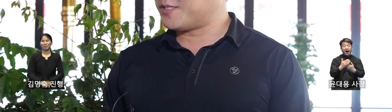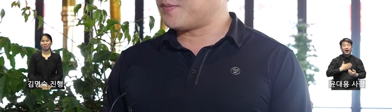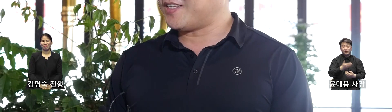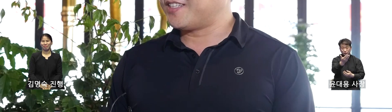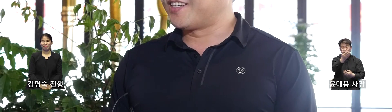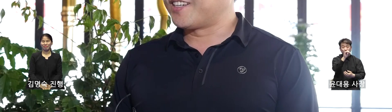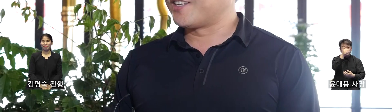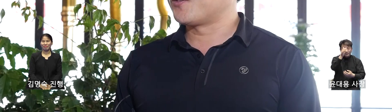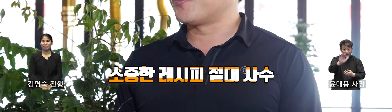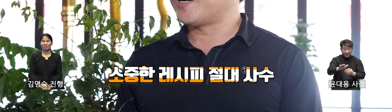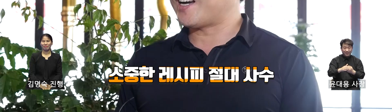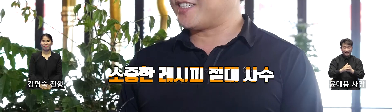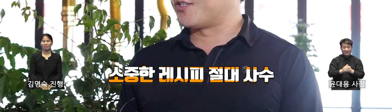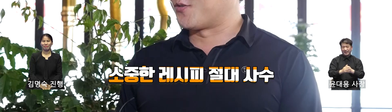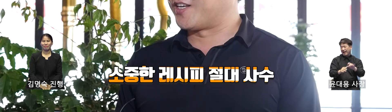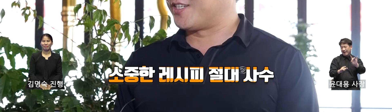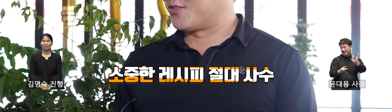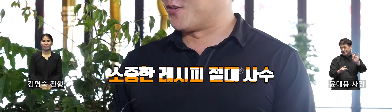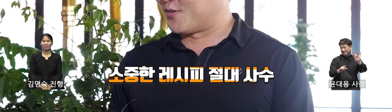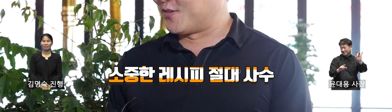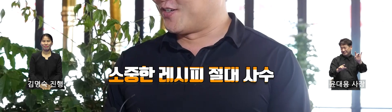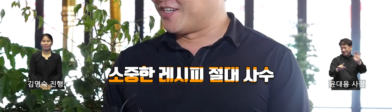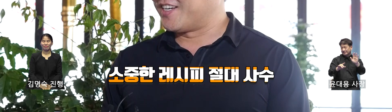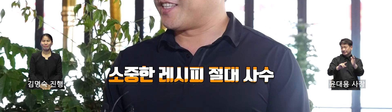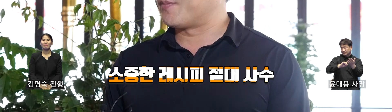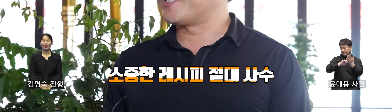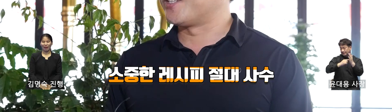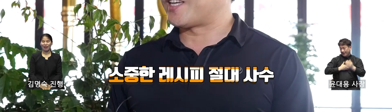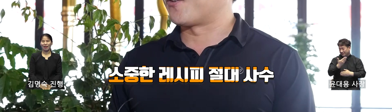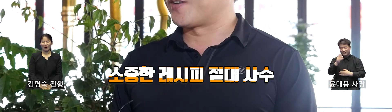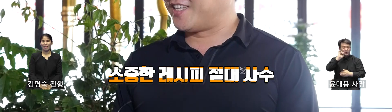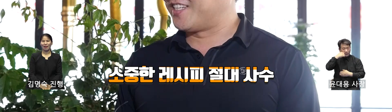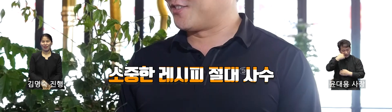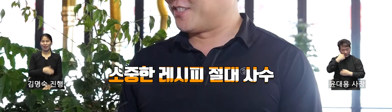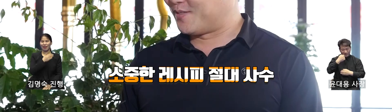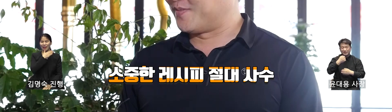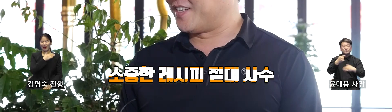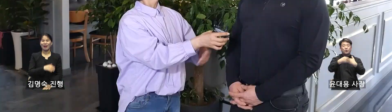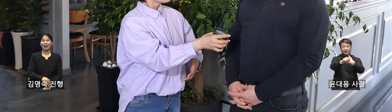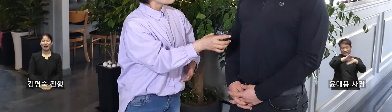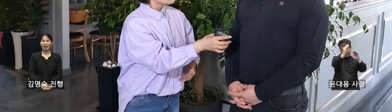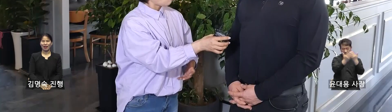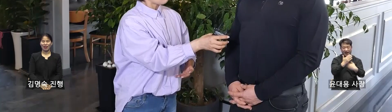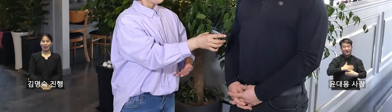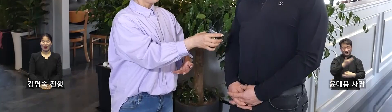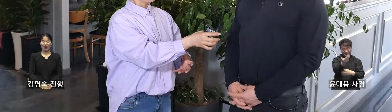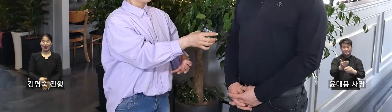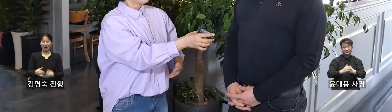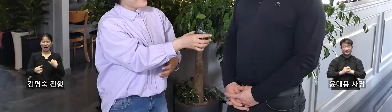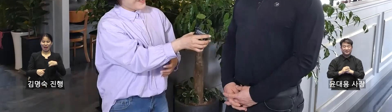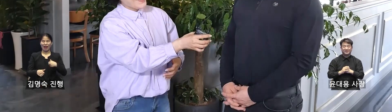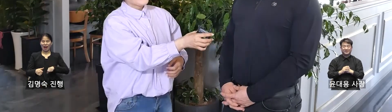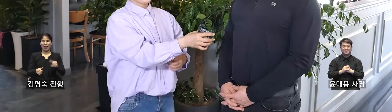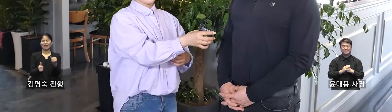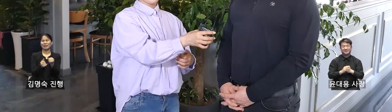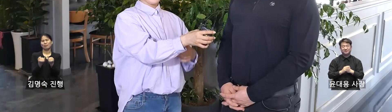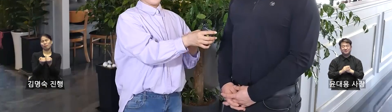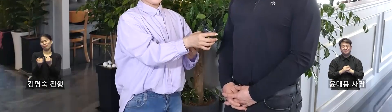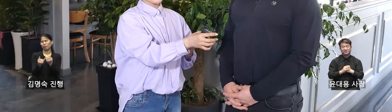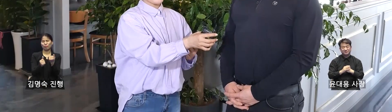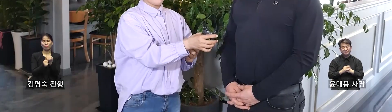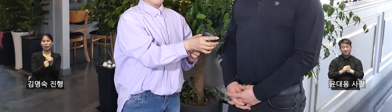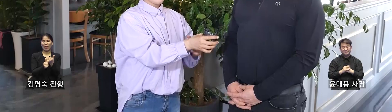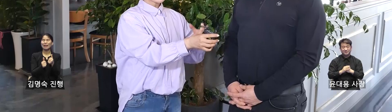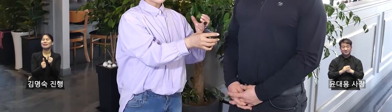수도 있지만 네. 그래도 한 가지는 공개를 할 수는 없고 아, 나머지는 그렇군요. 다 공개해드릴 아, 수 있습니다. 며느리도 모르고. 아, 예, 그럼요. 아,